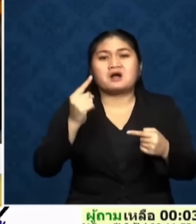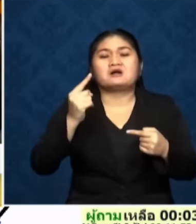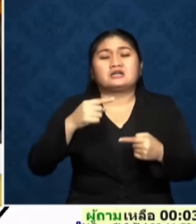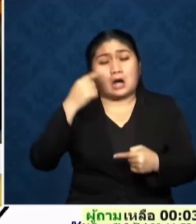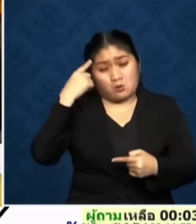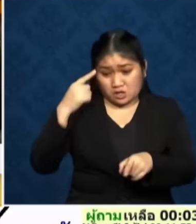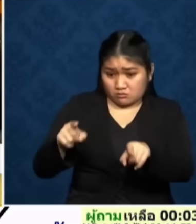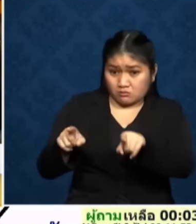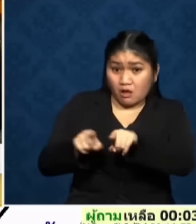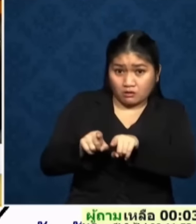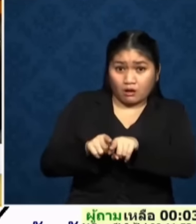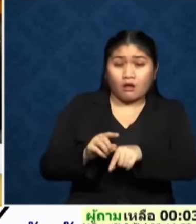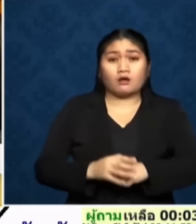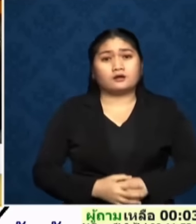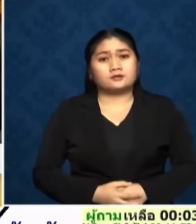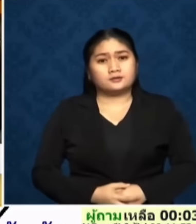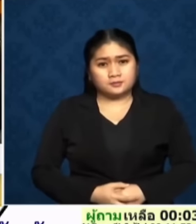า